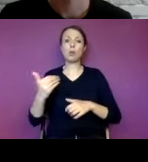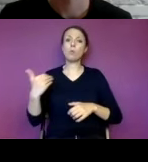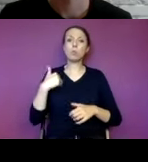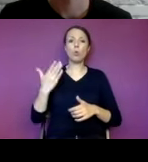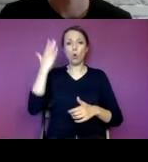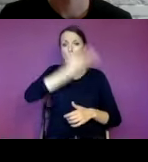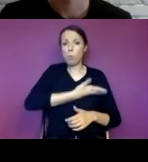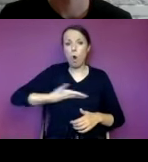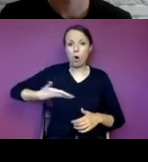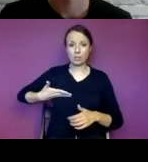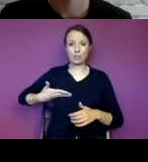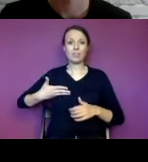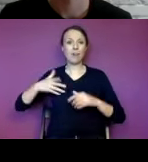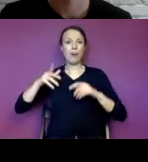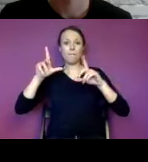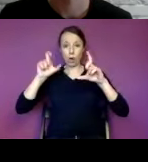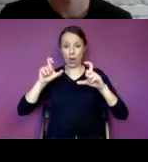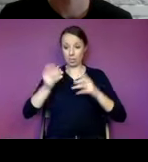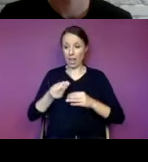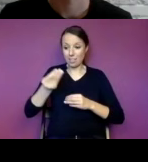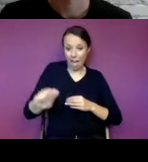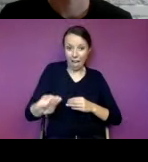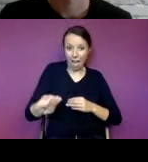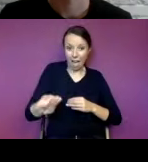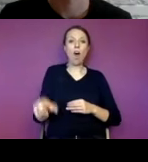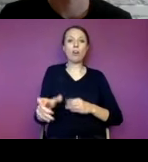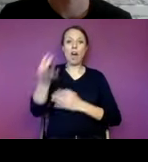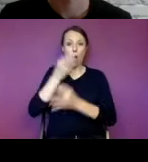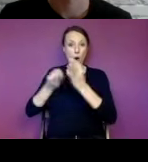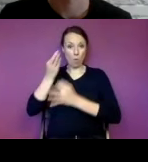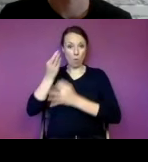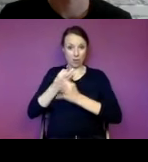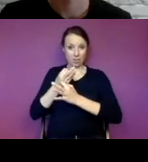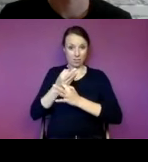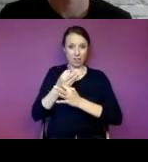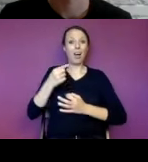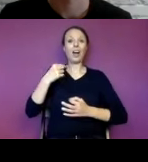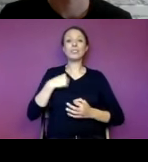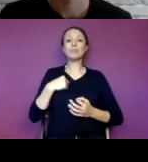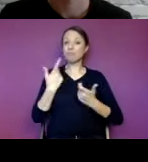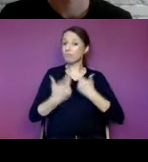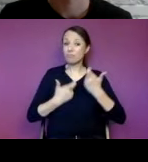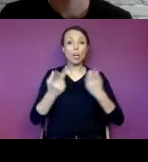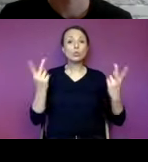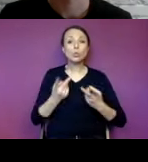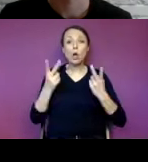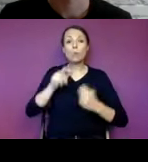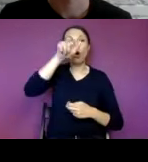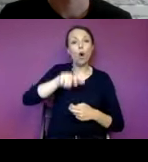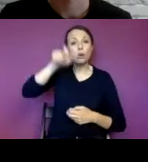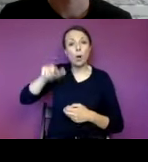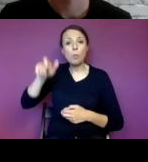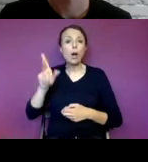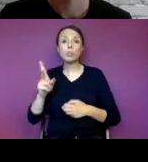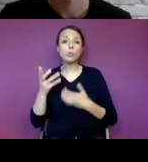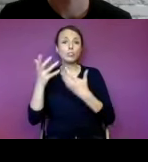fotograficznego w zamian za opowieść. To jest ta swoistość, która powiedziała, że ja szukałam osób, które mogą potrzebować takiej usługi